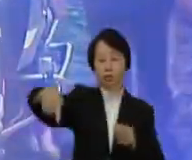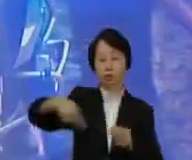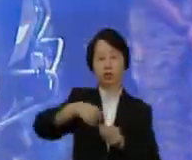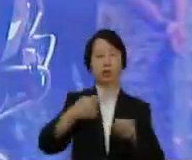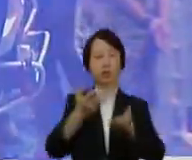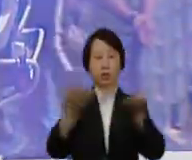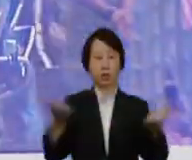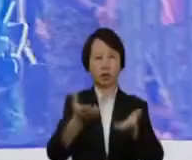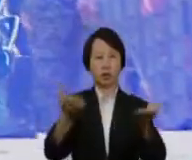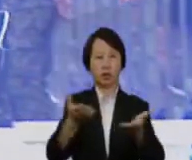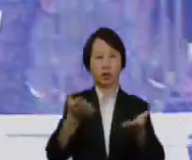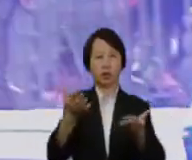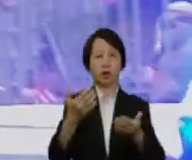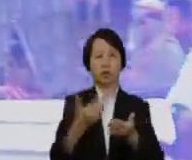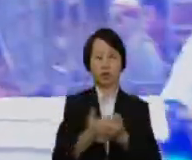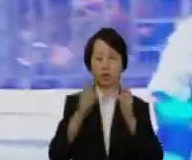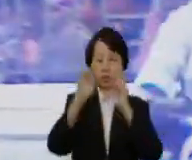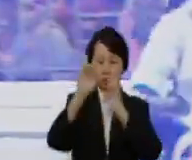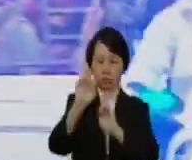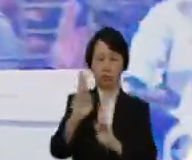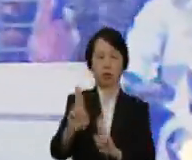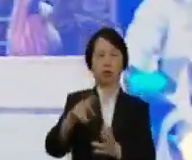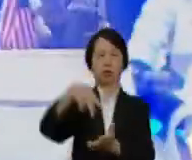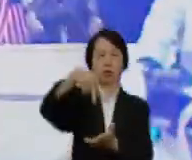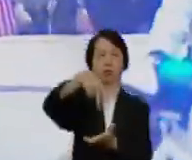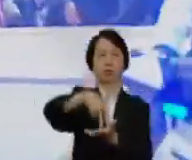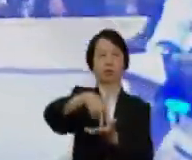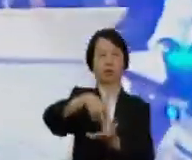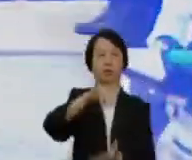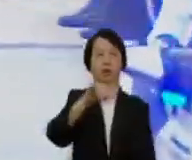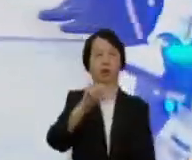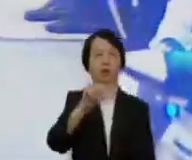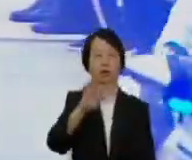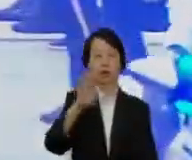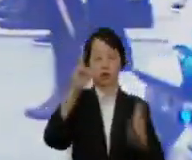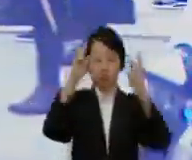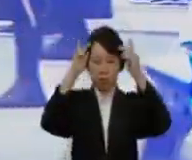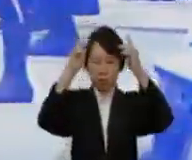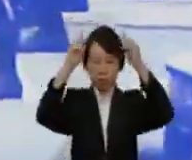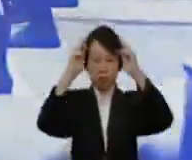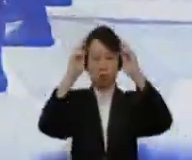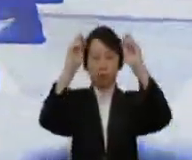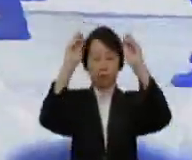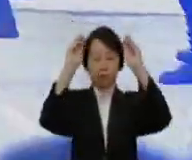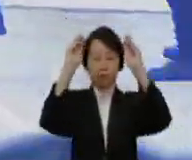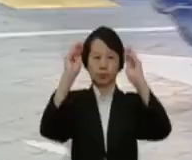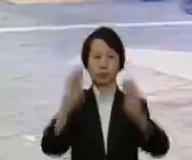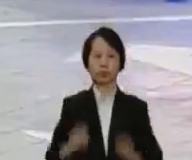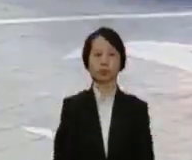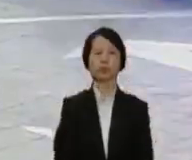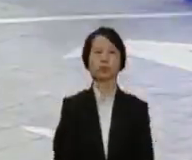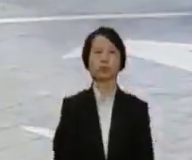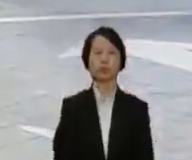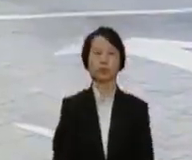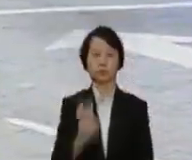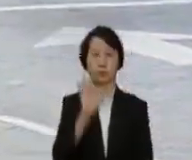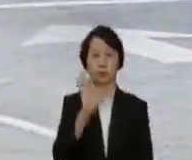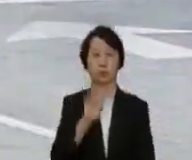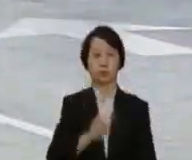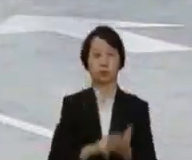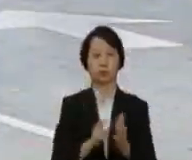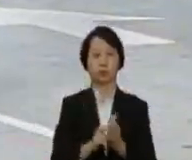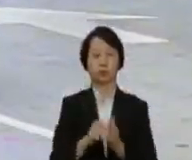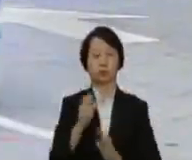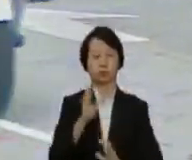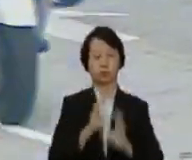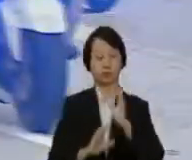Merdeka ini, bangun memberikan penghormatan kepada Yang Amat Berhormat Perdana Menteri. Satu tanda